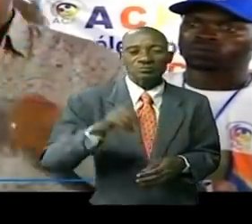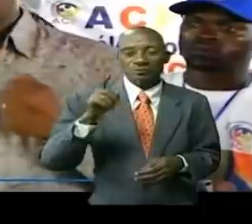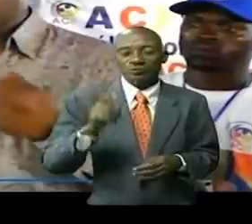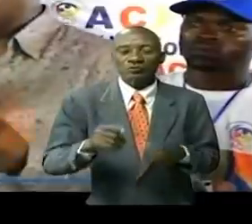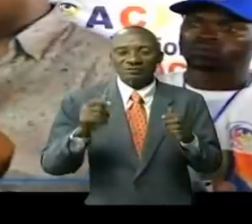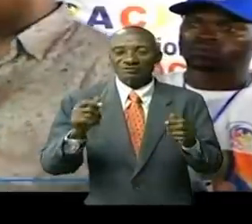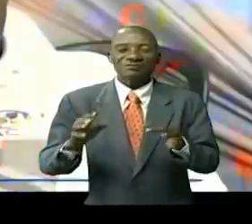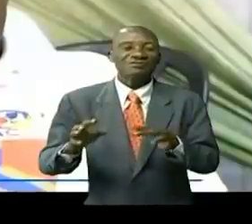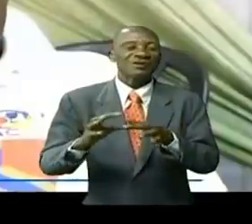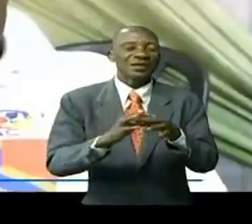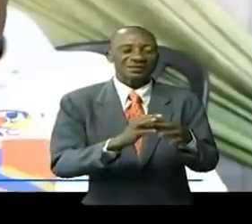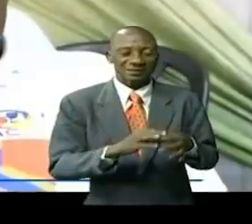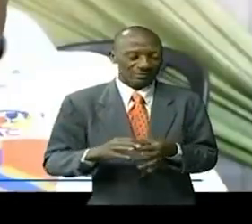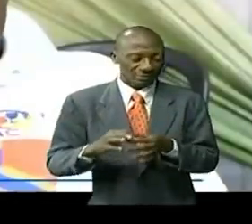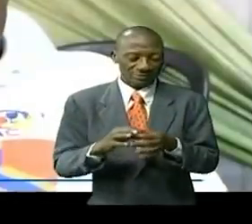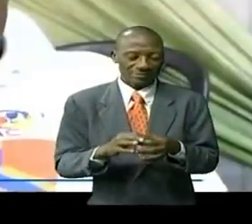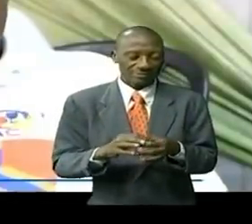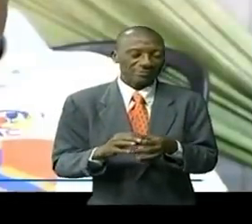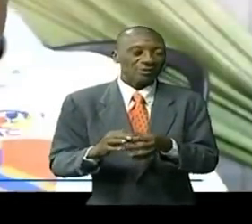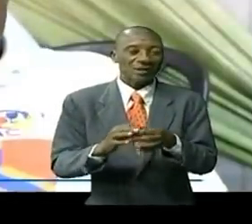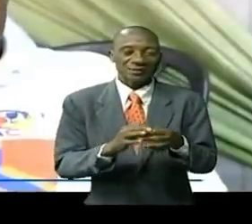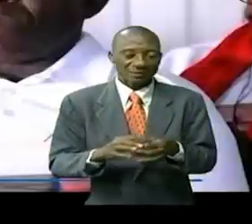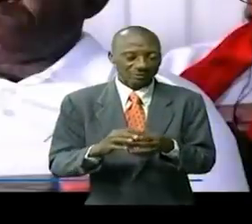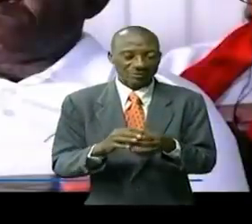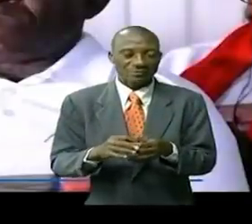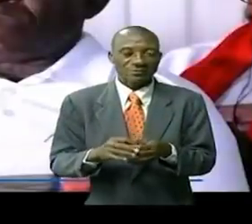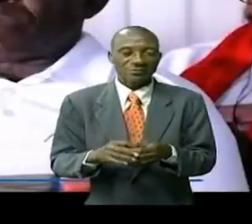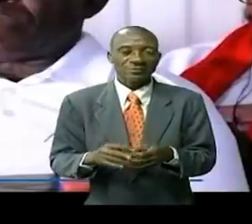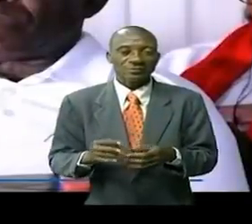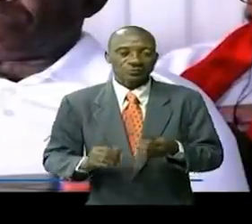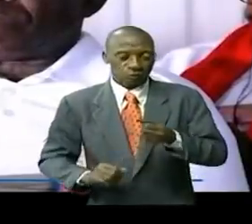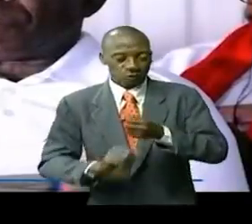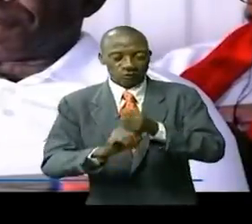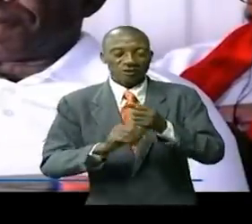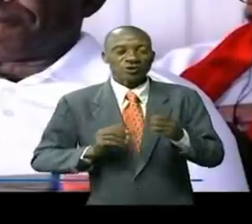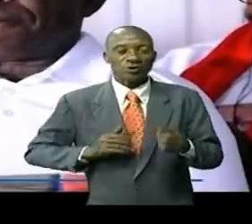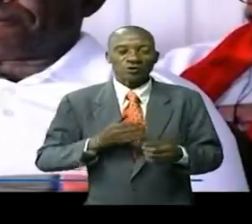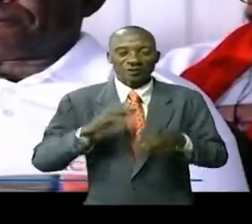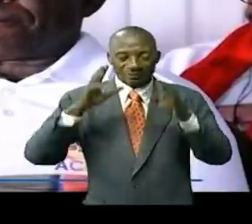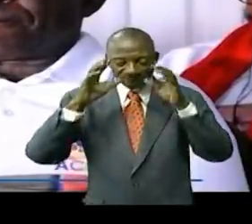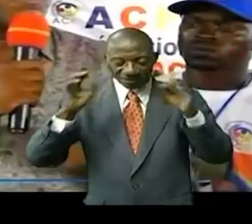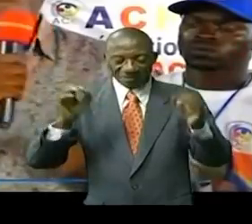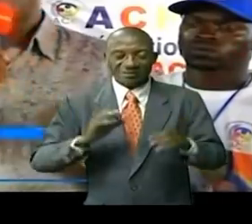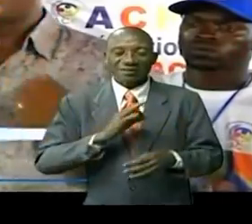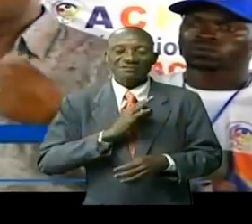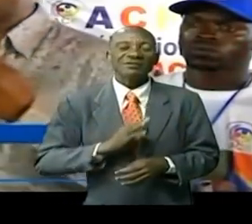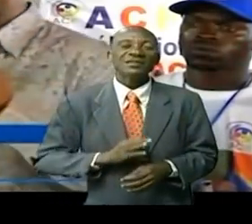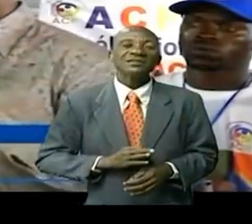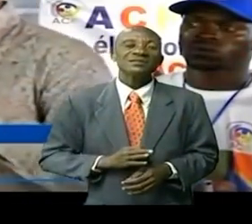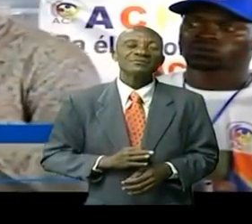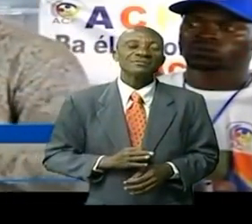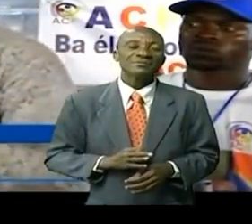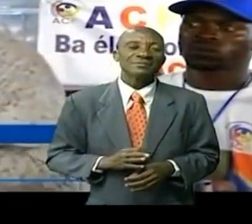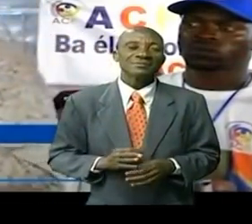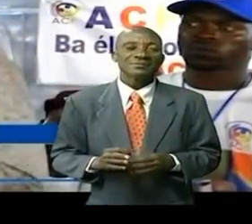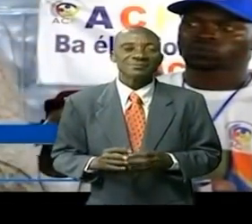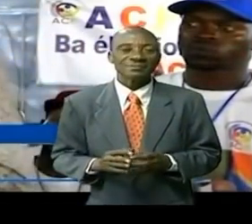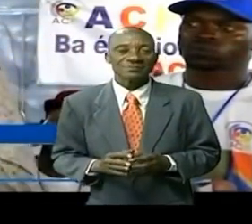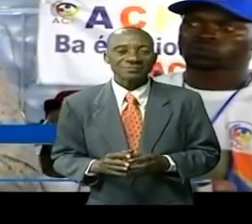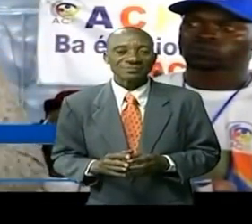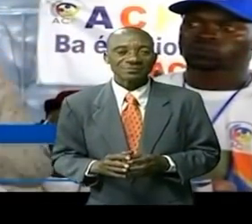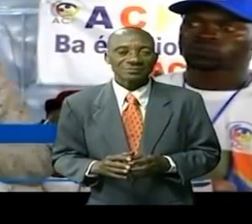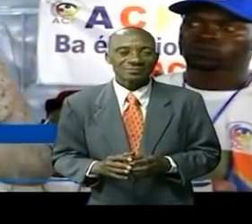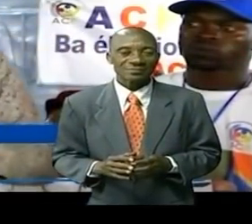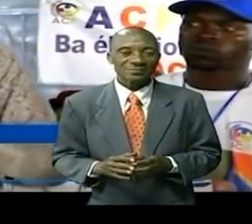Nous devons nous soutenir et soutenir notre président Félix Antoine Tshisekedi Tshilombo, surtout